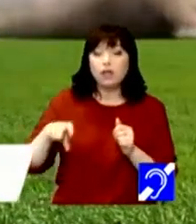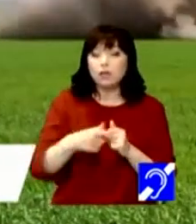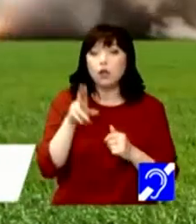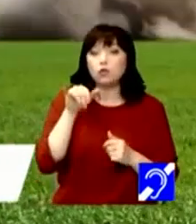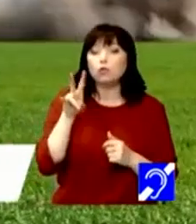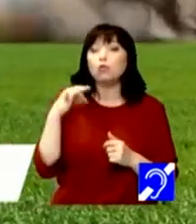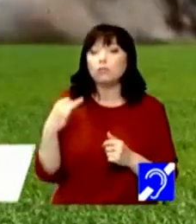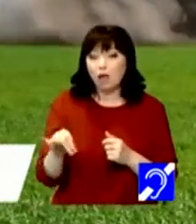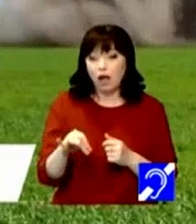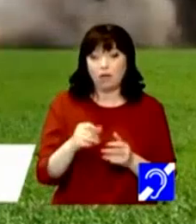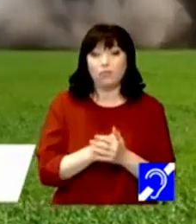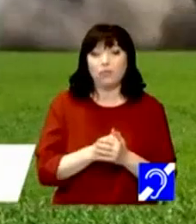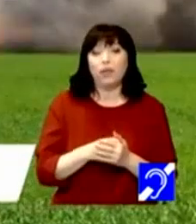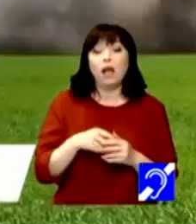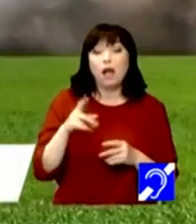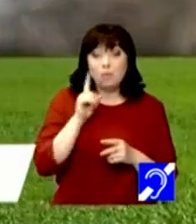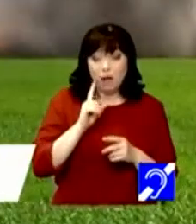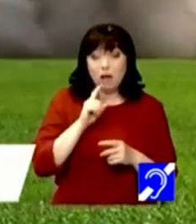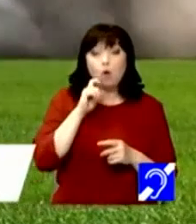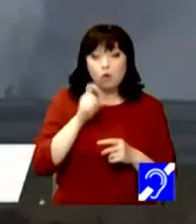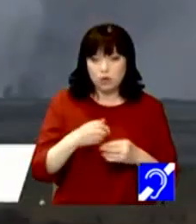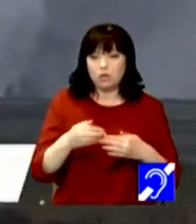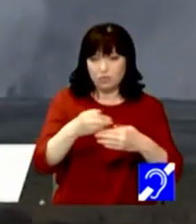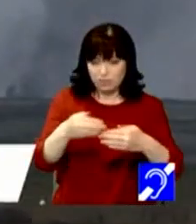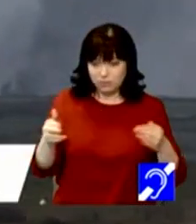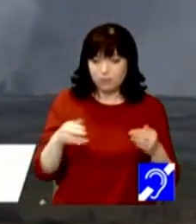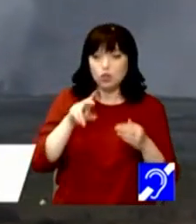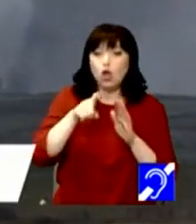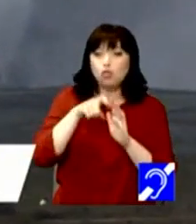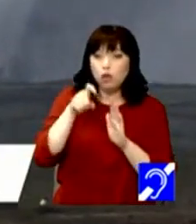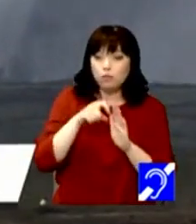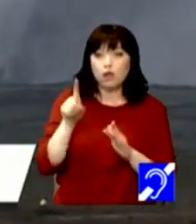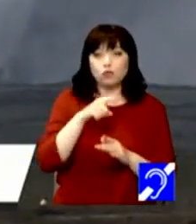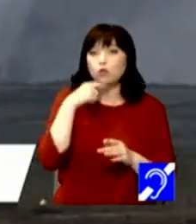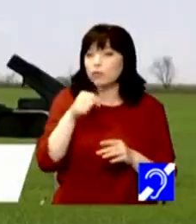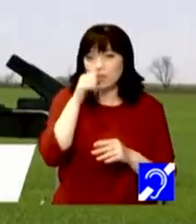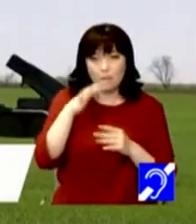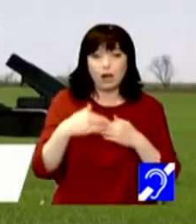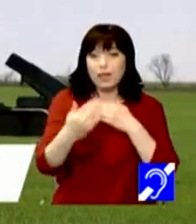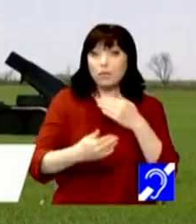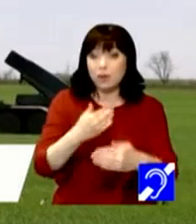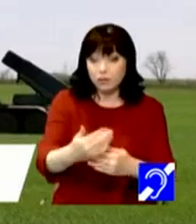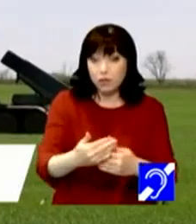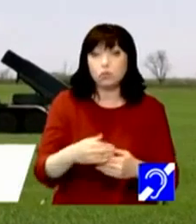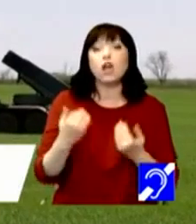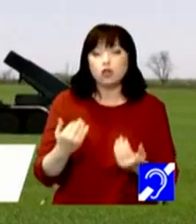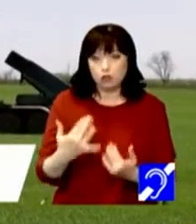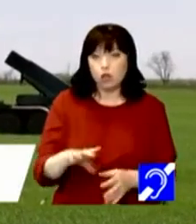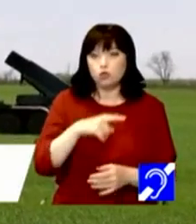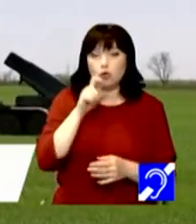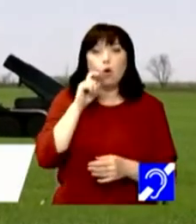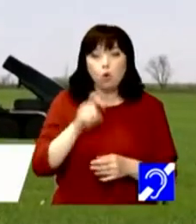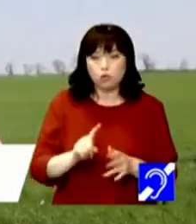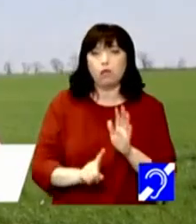Dacă până acum armata ucraineană a susținut linia frontului din Donbass, astfel încât rușii să nu avanseze, începând de astăzi, soldații ucraineni au început